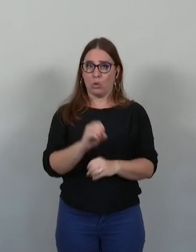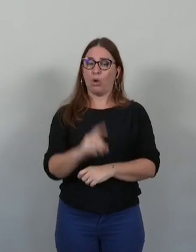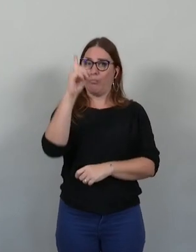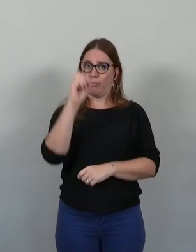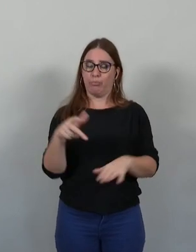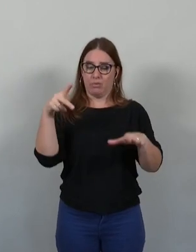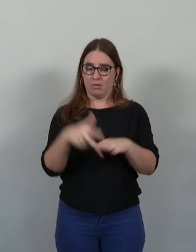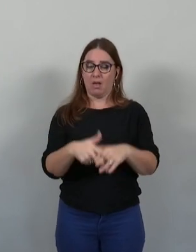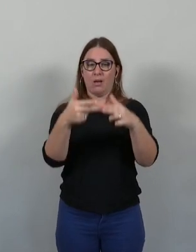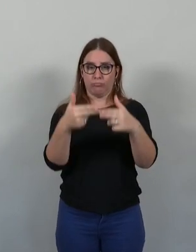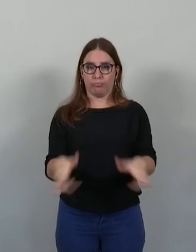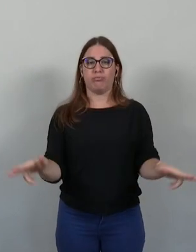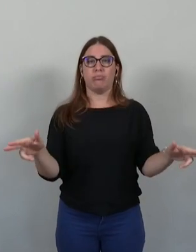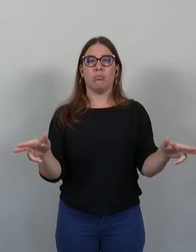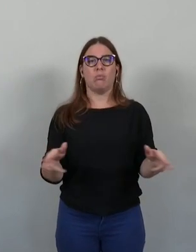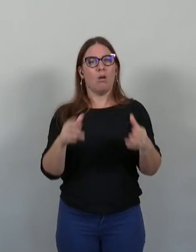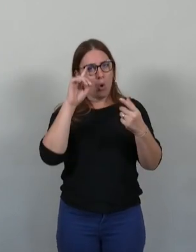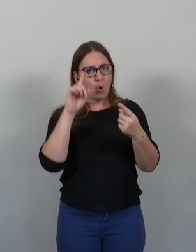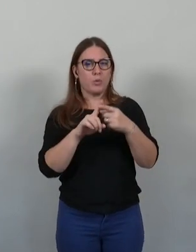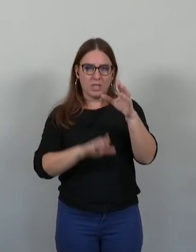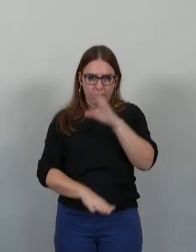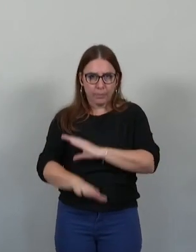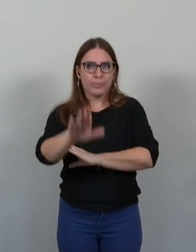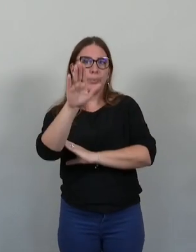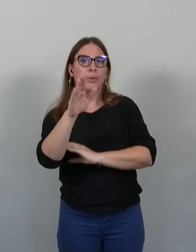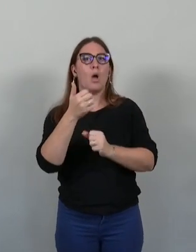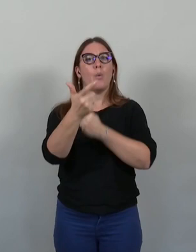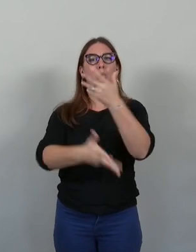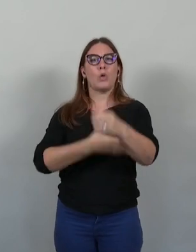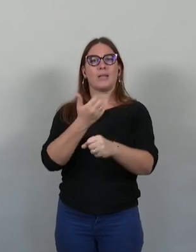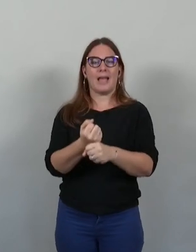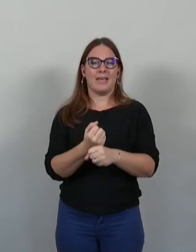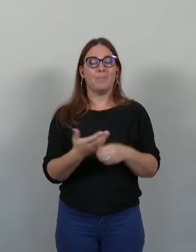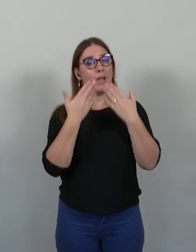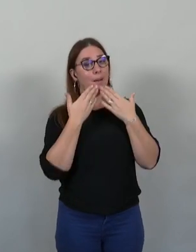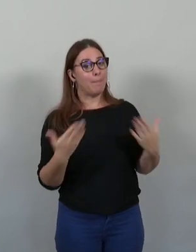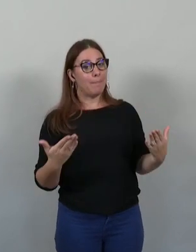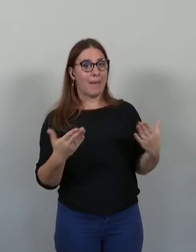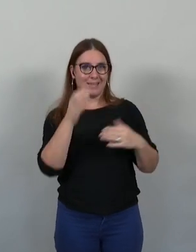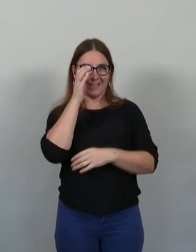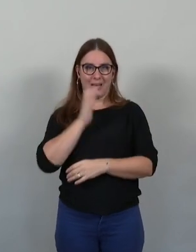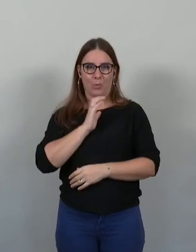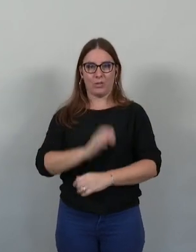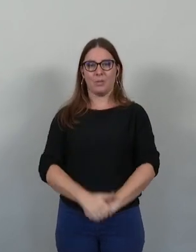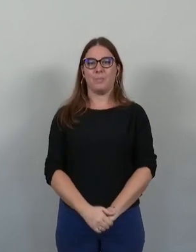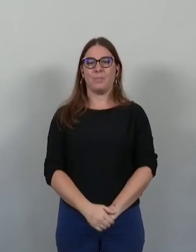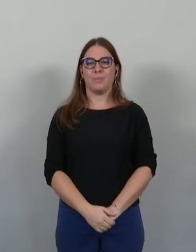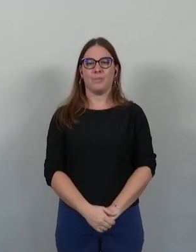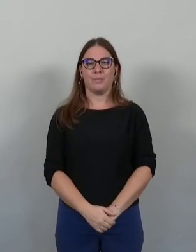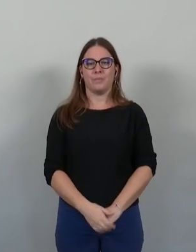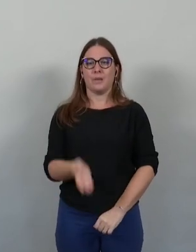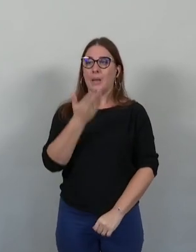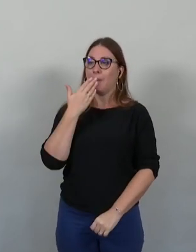et à vocation à monter en puissance dans les prochaines années je vous remercie pour votre attention